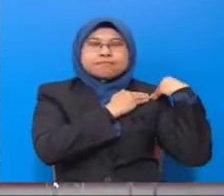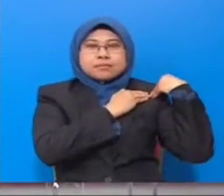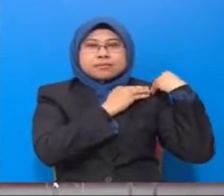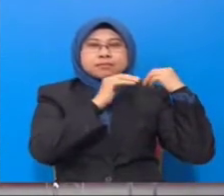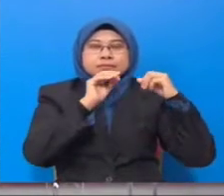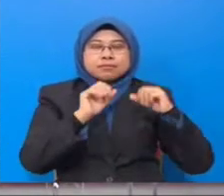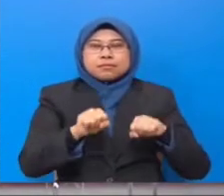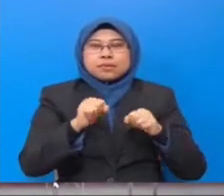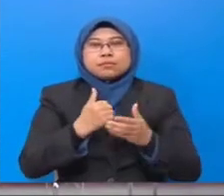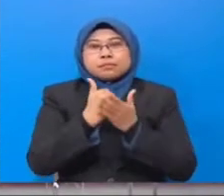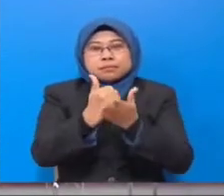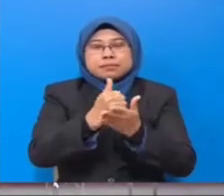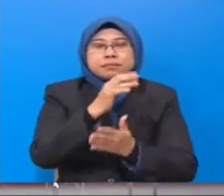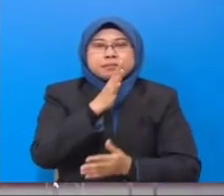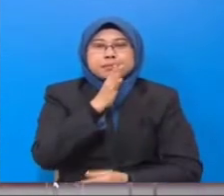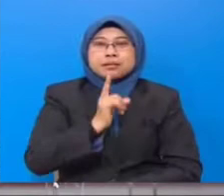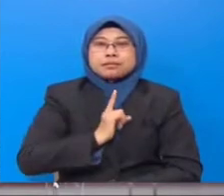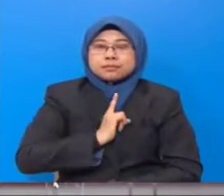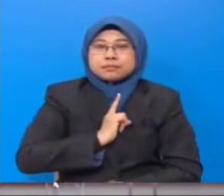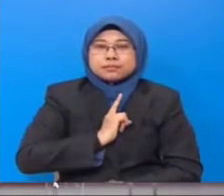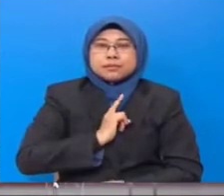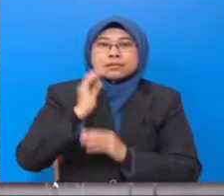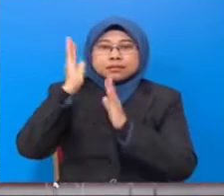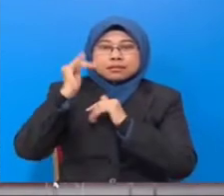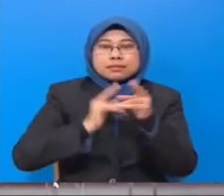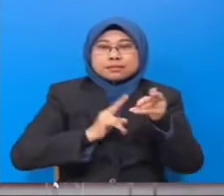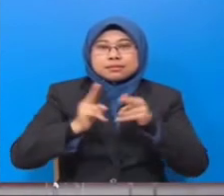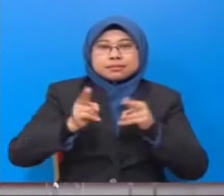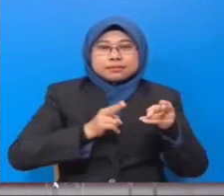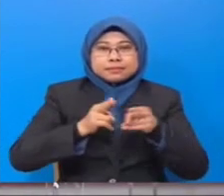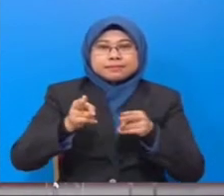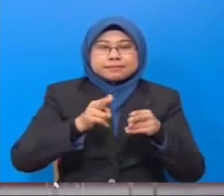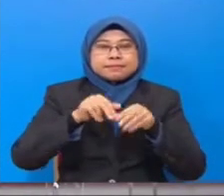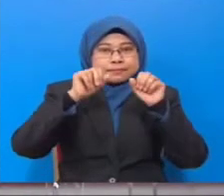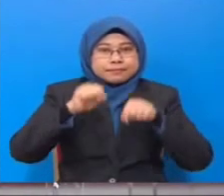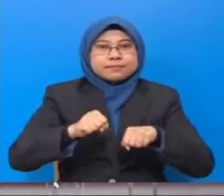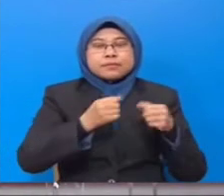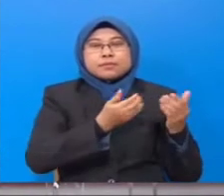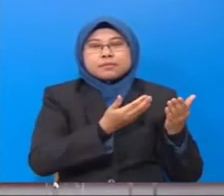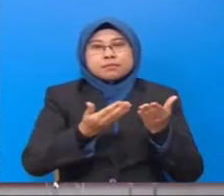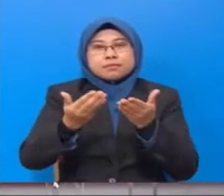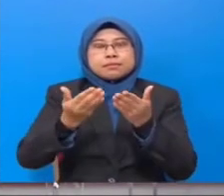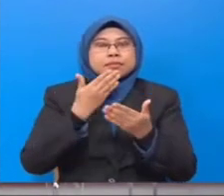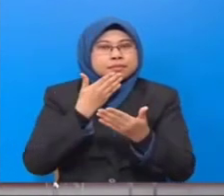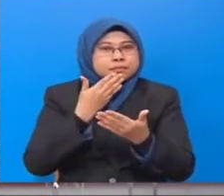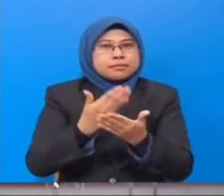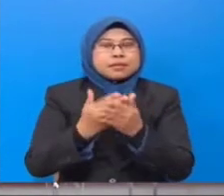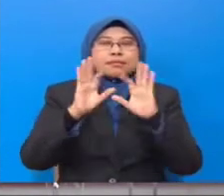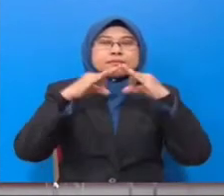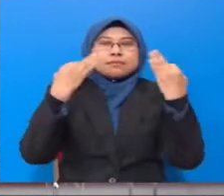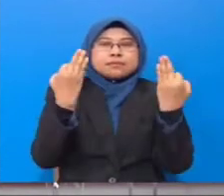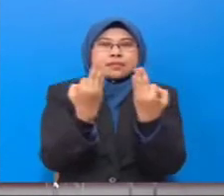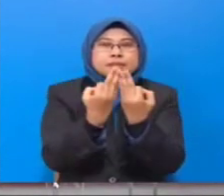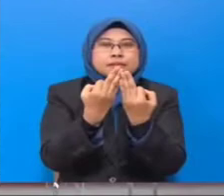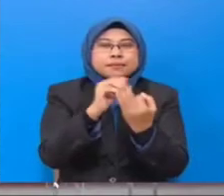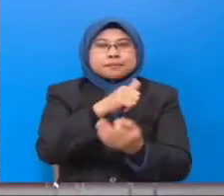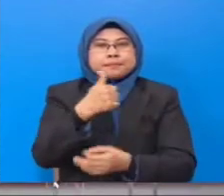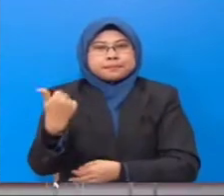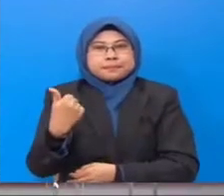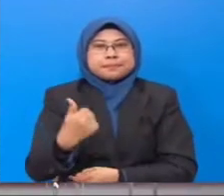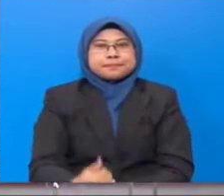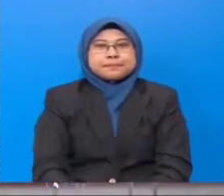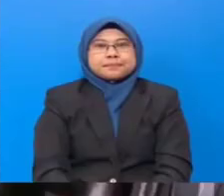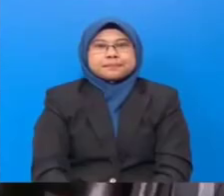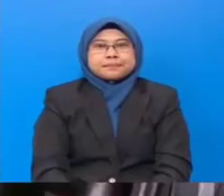ditanggung oleh para ibu tunggal mudah-mudahan khusus seperti ini akan membawa kepada kebaikan keluarga masing-masing